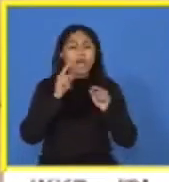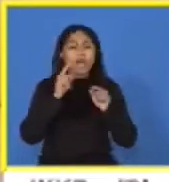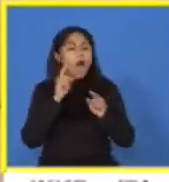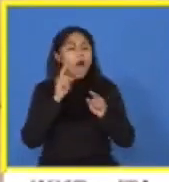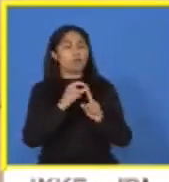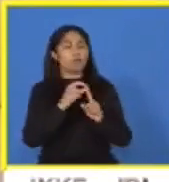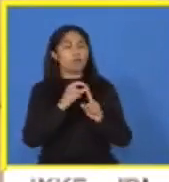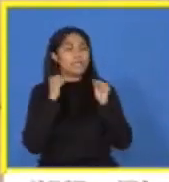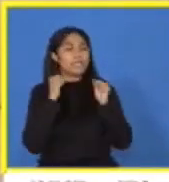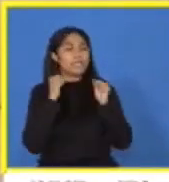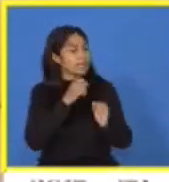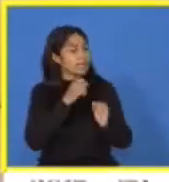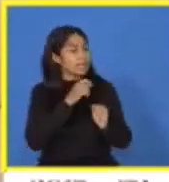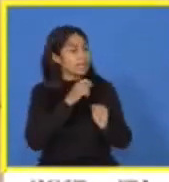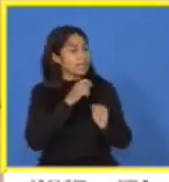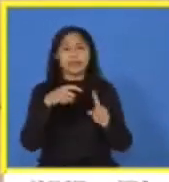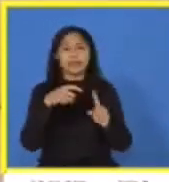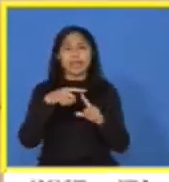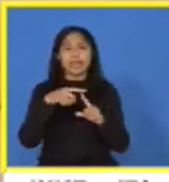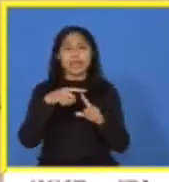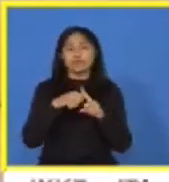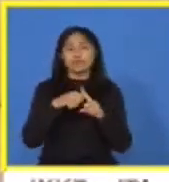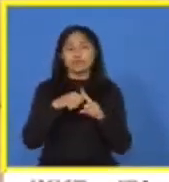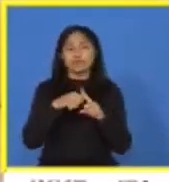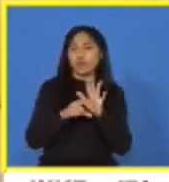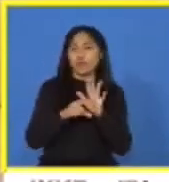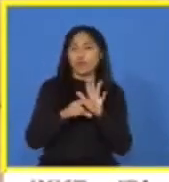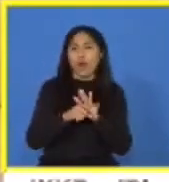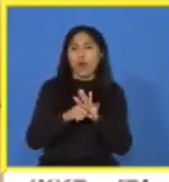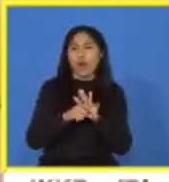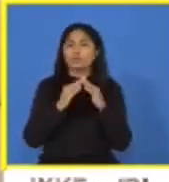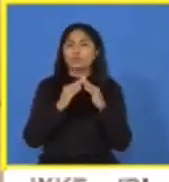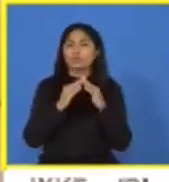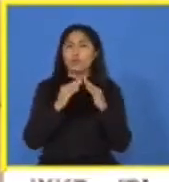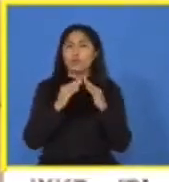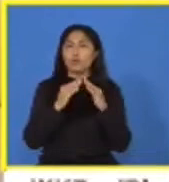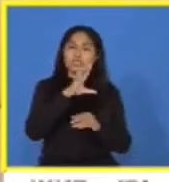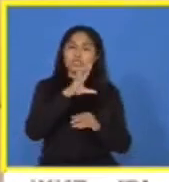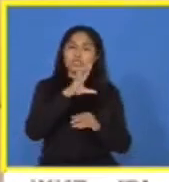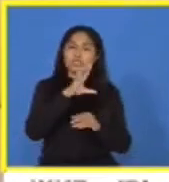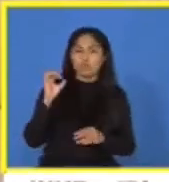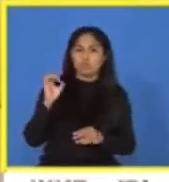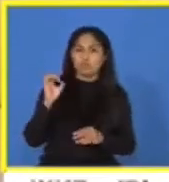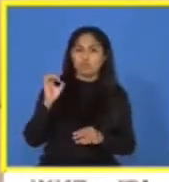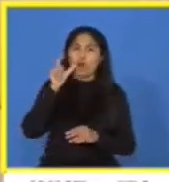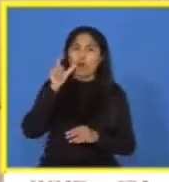diperketat. Misalnya jaga jarak, contoh gedung tadi harusnya 100 orang,